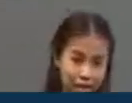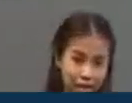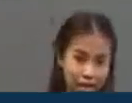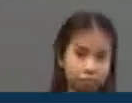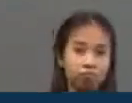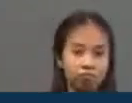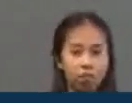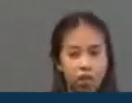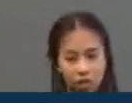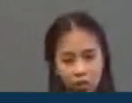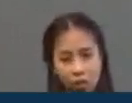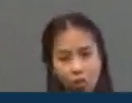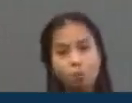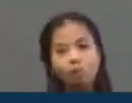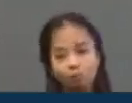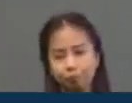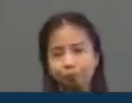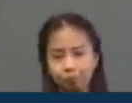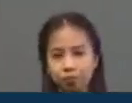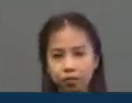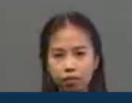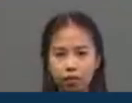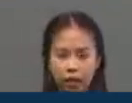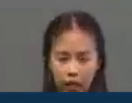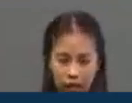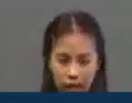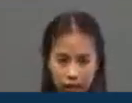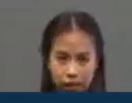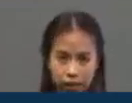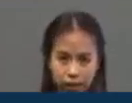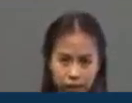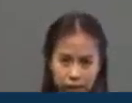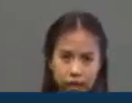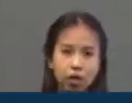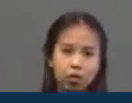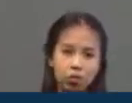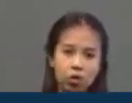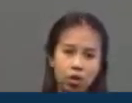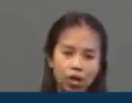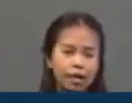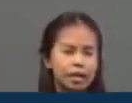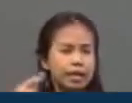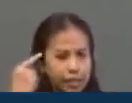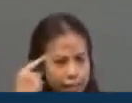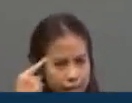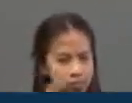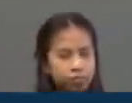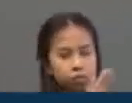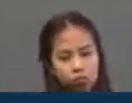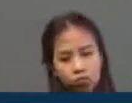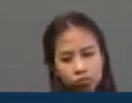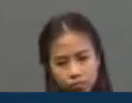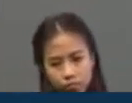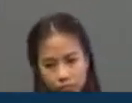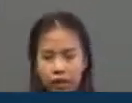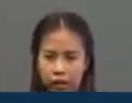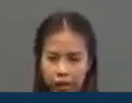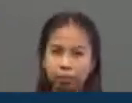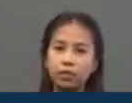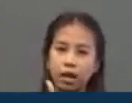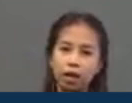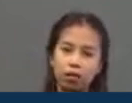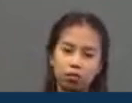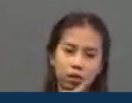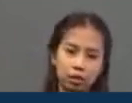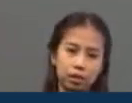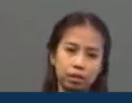กันนี้ยังได้เพิ่มความร่วมมือด้านการข่าวกับหน่วยงานอื่นๆและนำเทคโนโลยีมาสนับสนุนการปฏิบัติงานของเจ้าหน้าที่เพื่อให้การรักษ